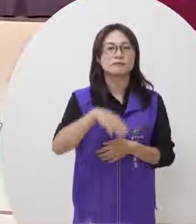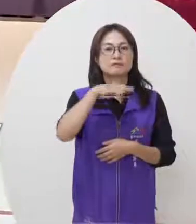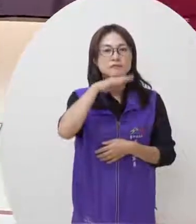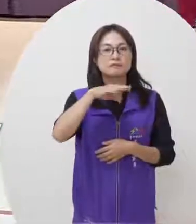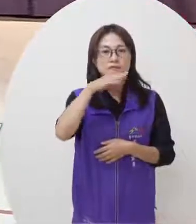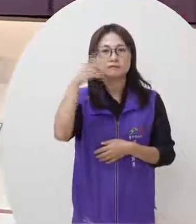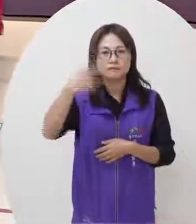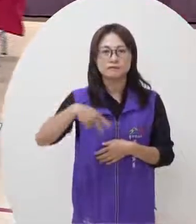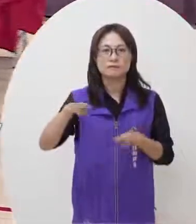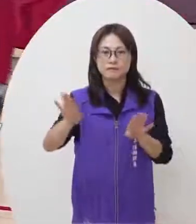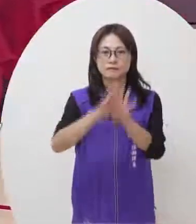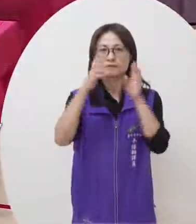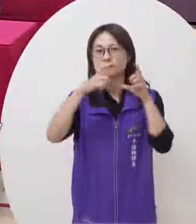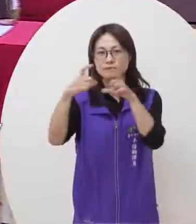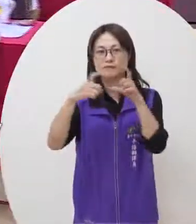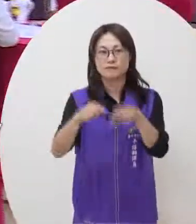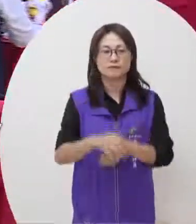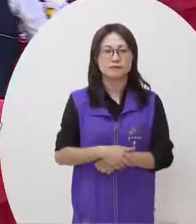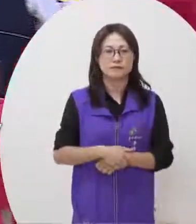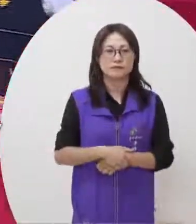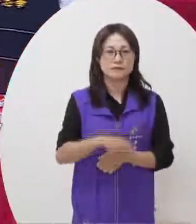信通里长好，谢谢。